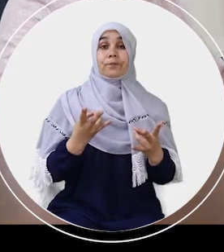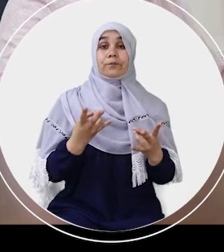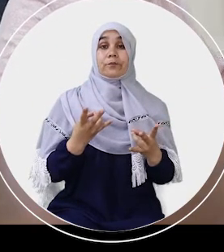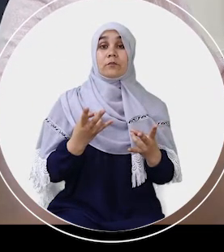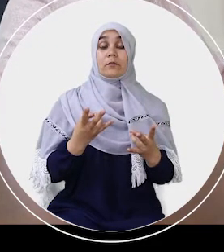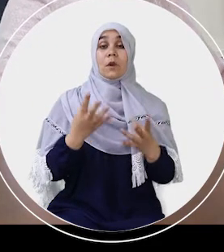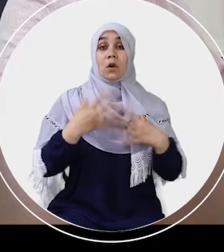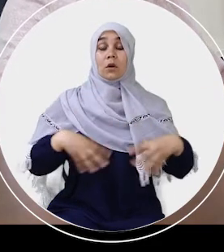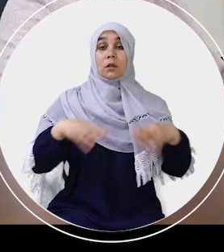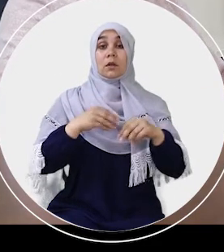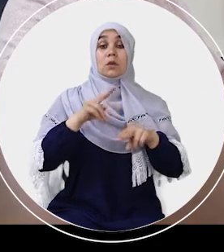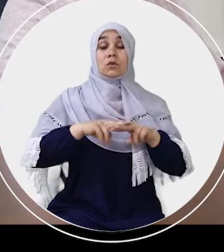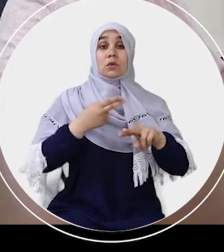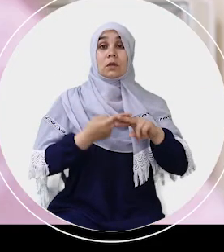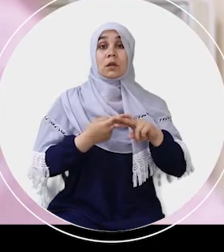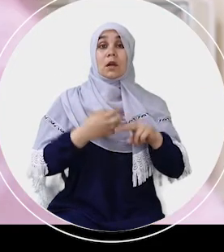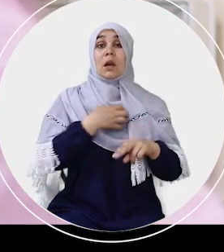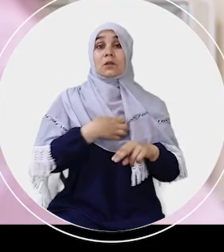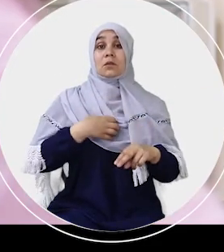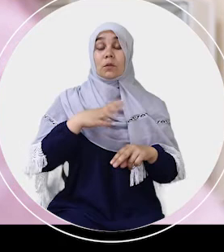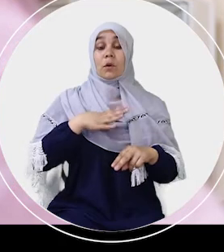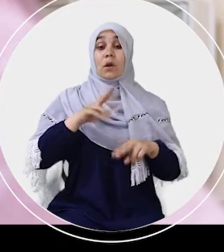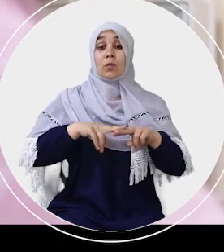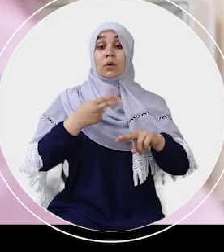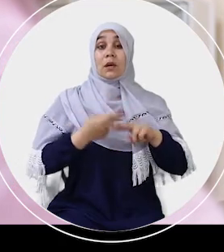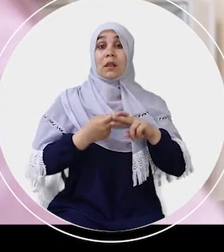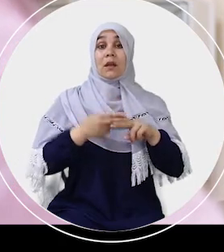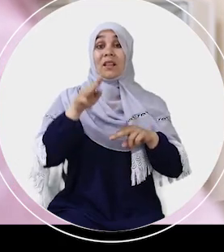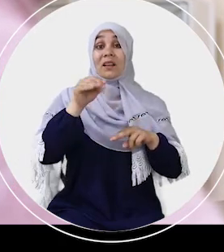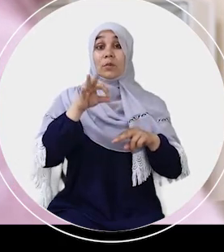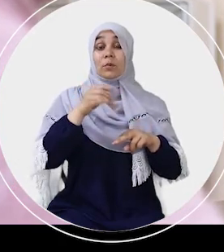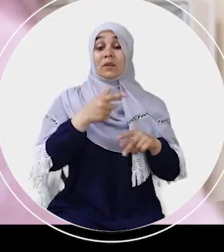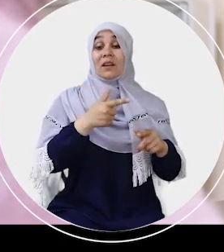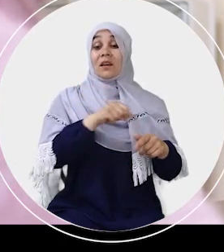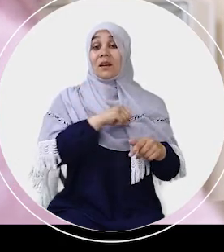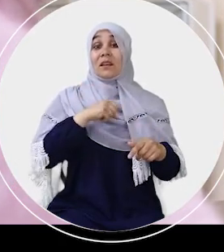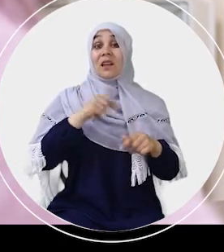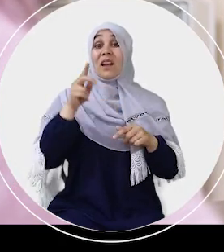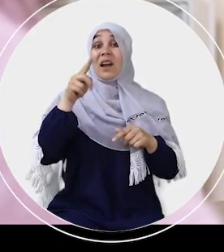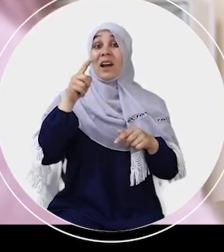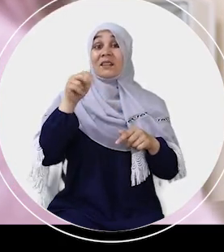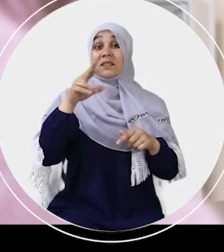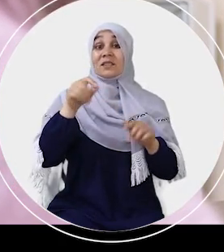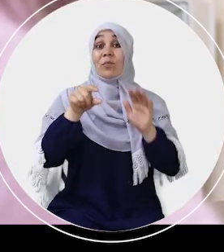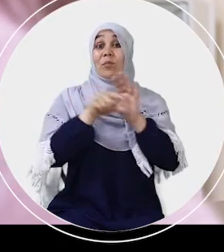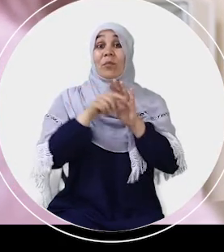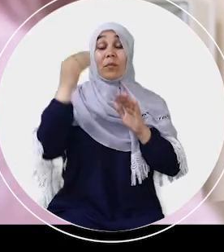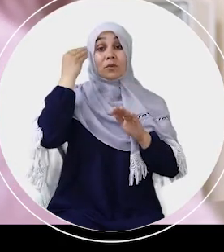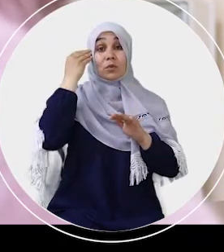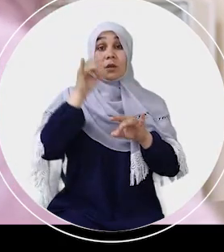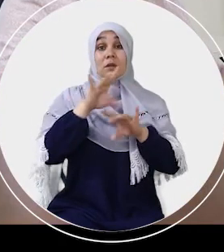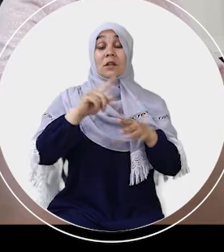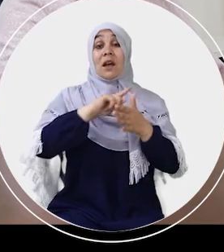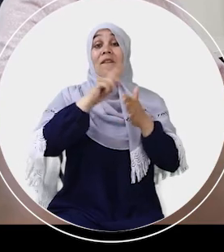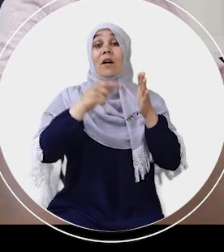oilada. Shunga asoslangan edi. Bu tadbirimizda shu hadis mazmunidan kelib chiqqan holda tuzilgan